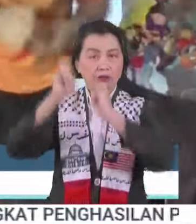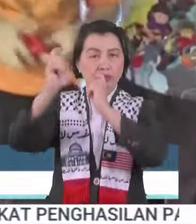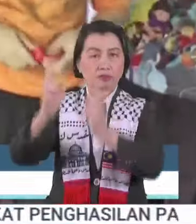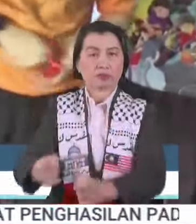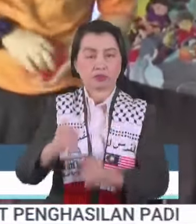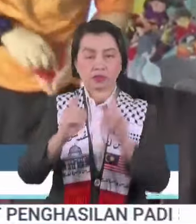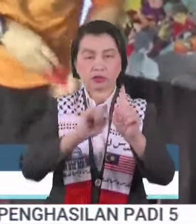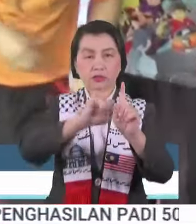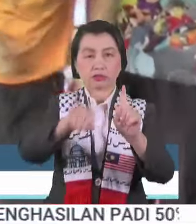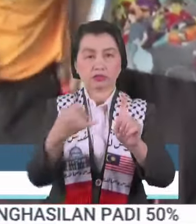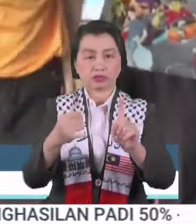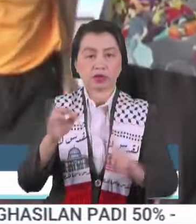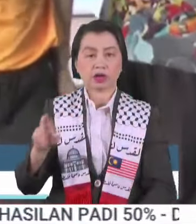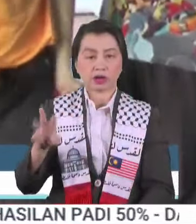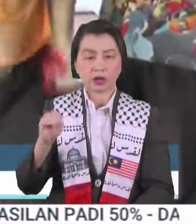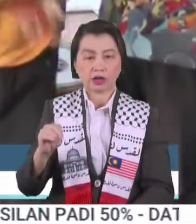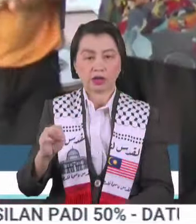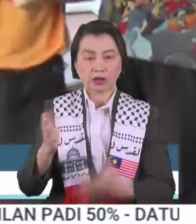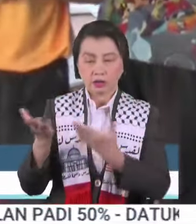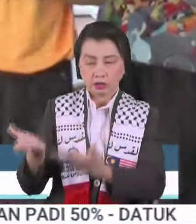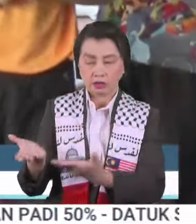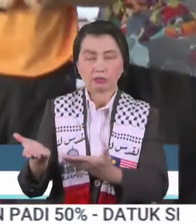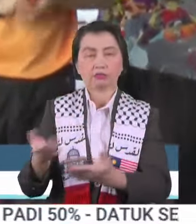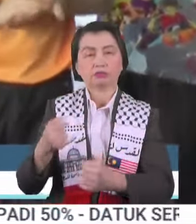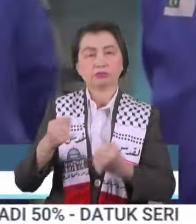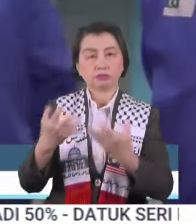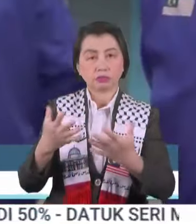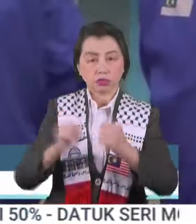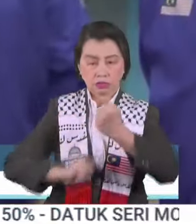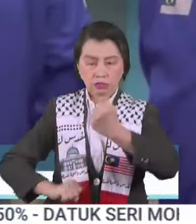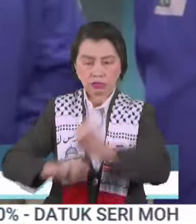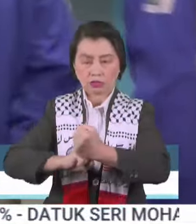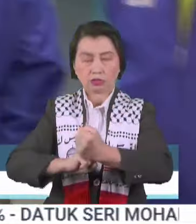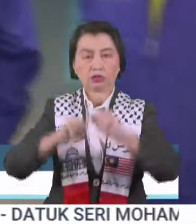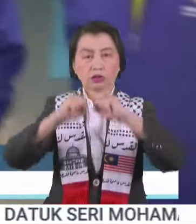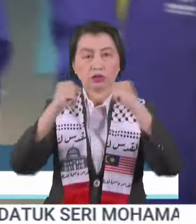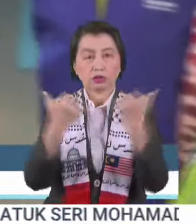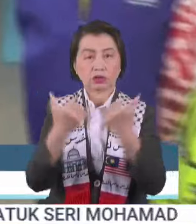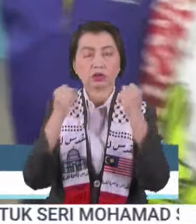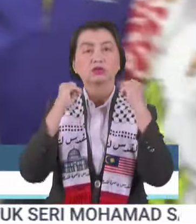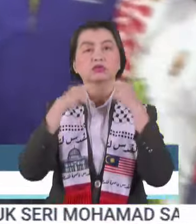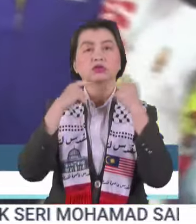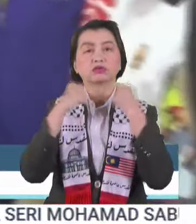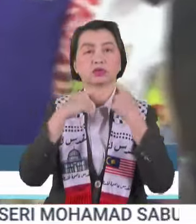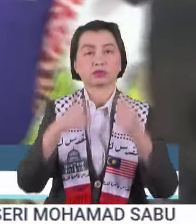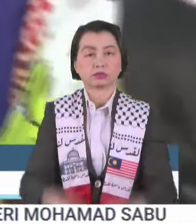ganjaran RM1 juta. Tawaran itu dikemukakan beberapa syarikat swasta.